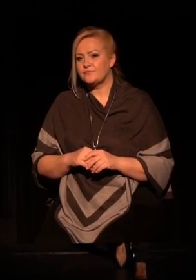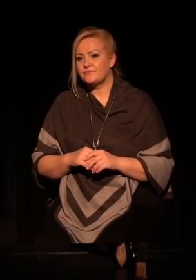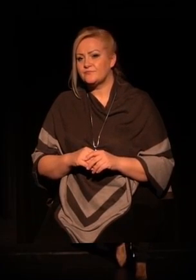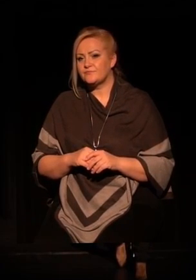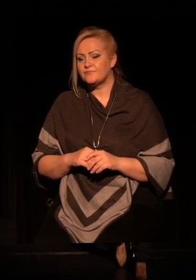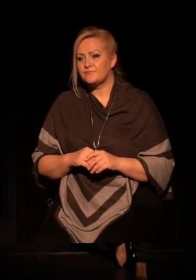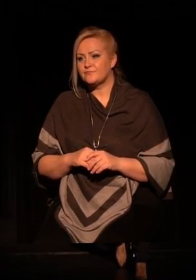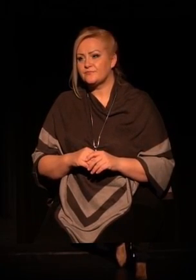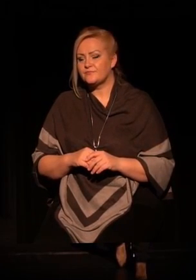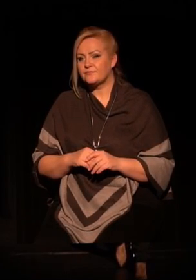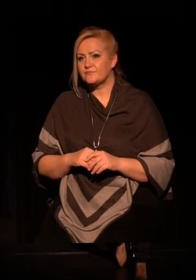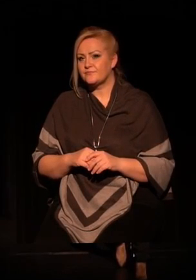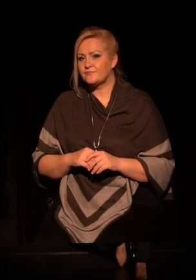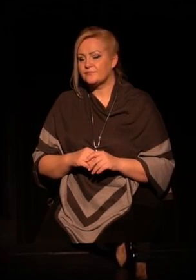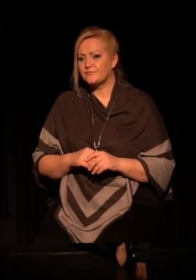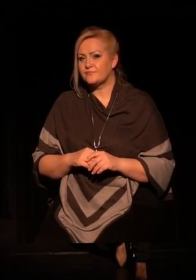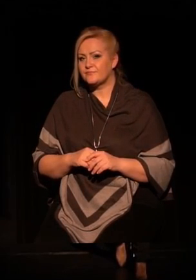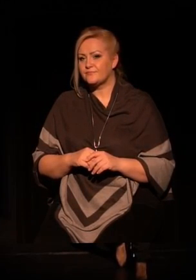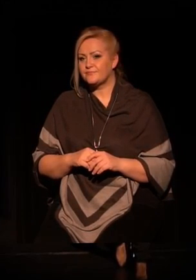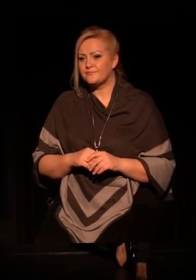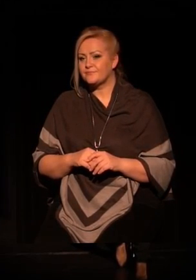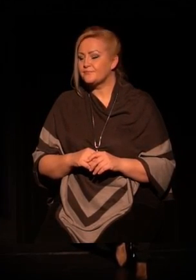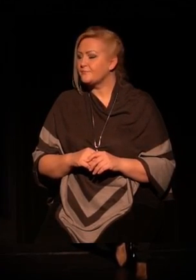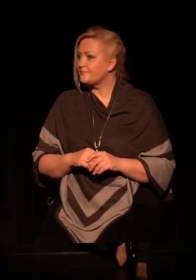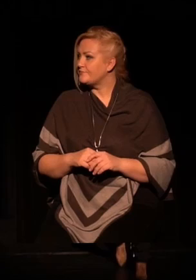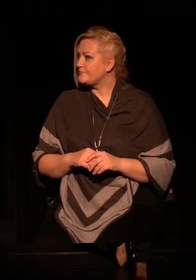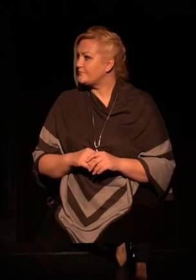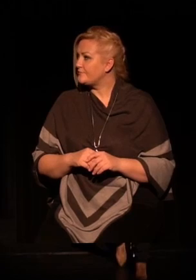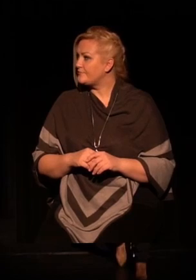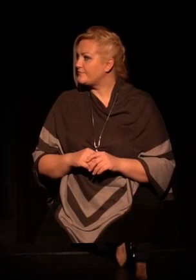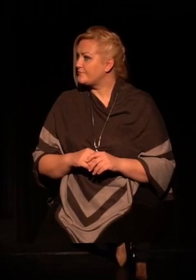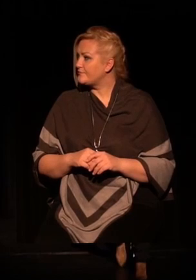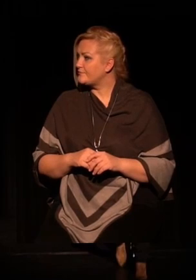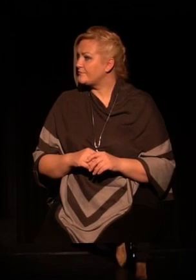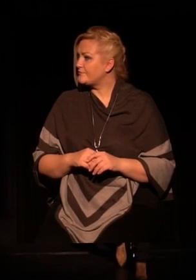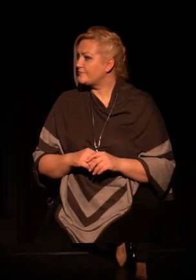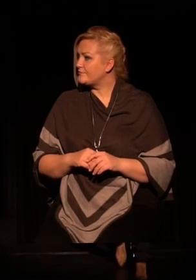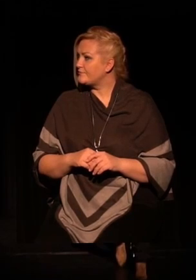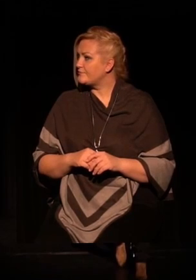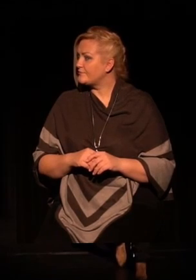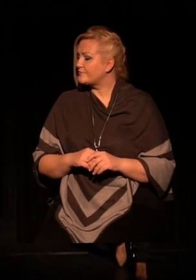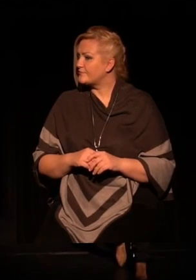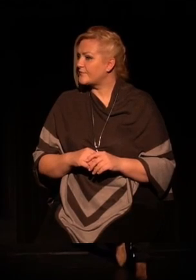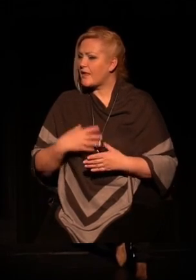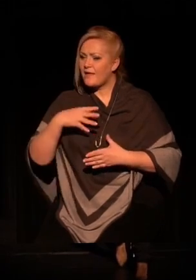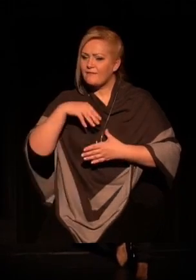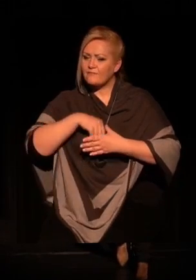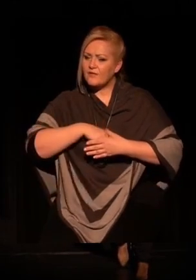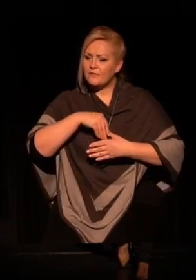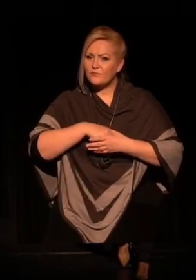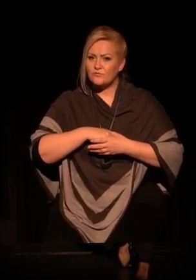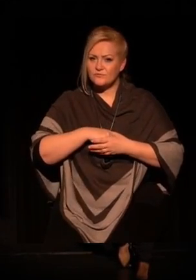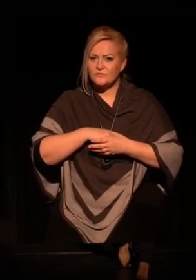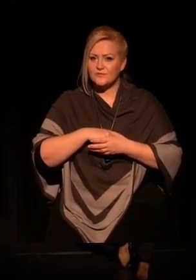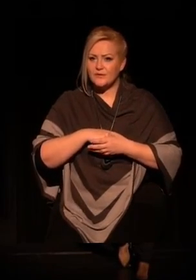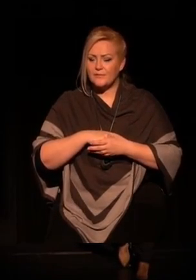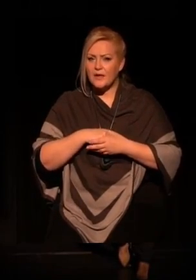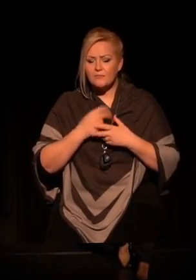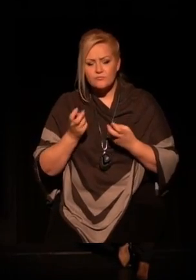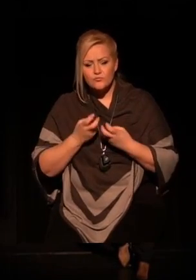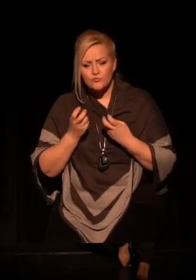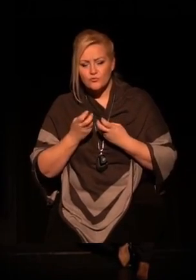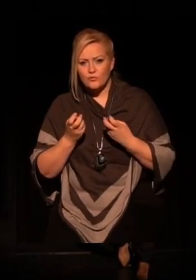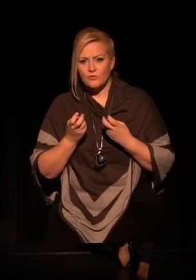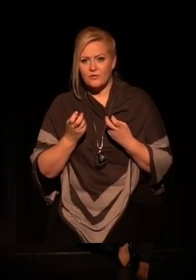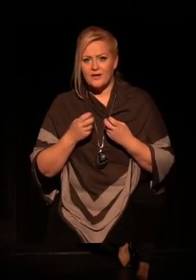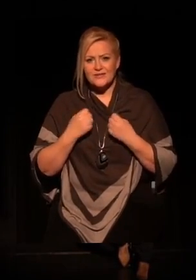drogę, żeby znaleźć w sobie pewną siłę i powiedzieć sobie, kurczę, przecież dlaczego